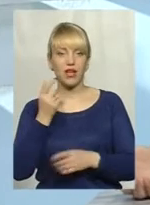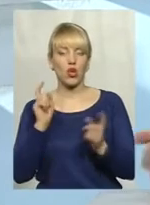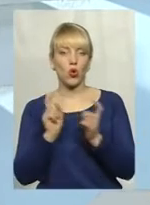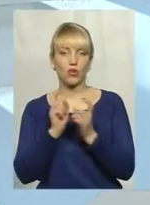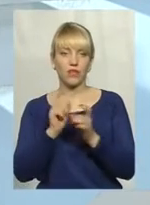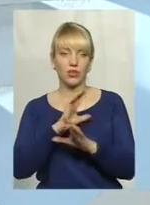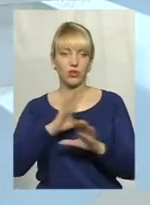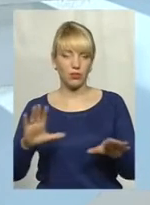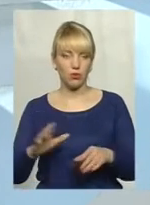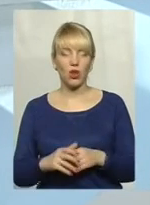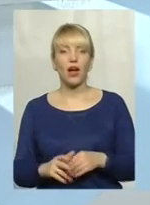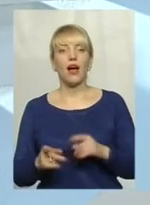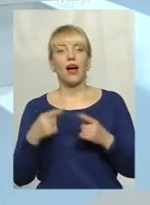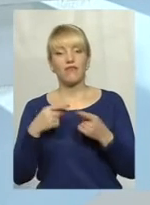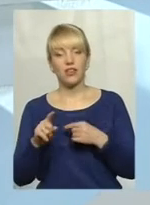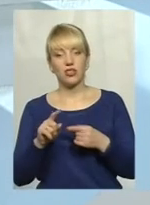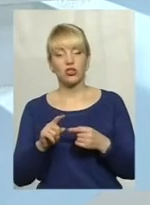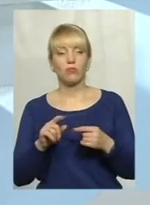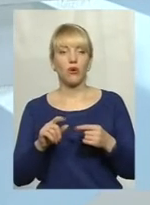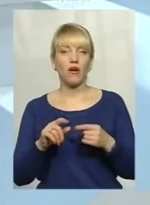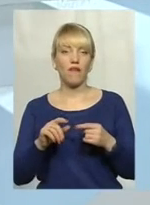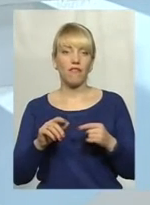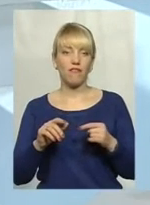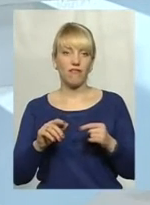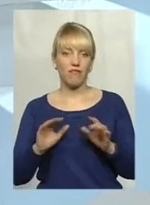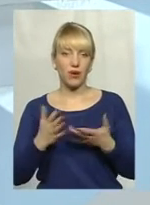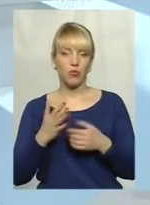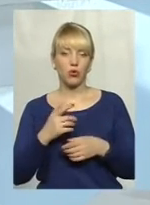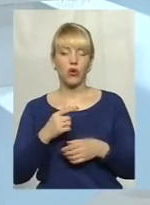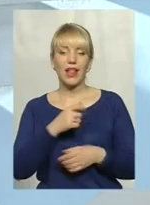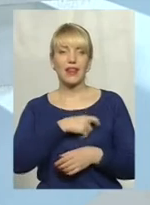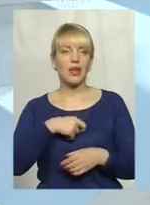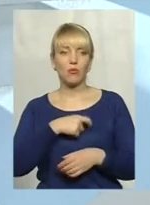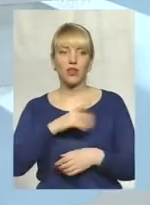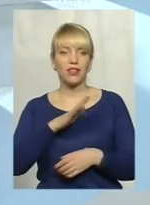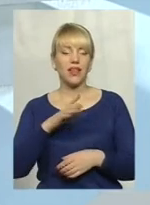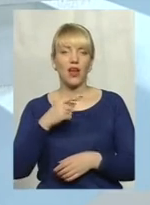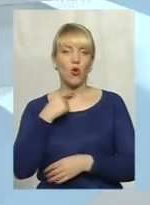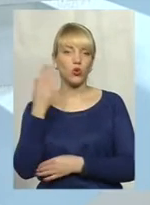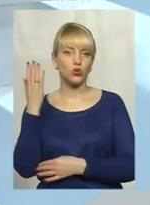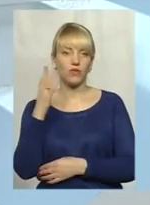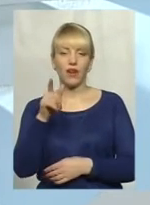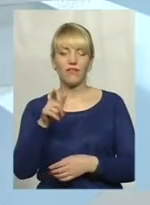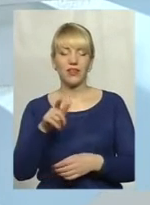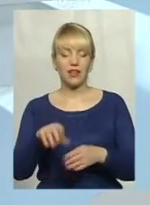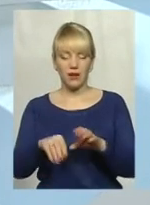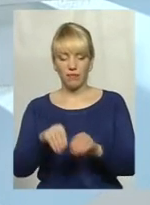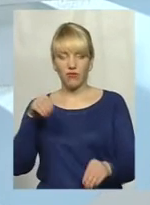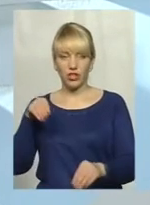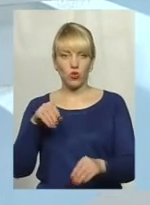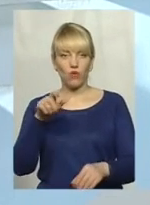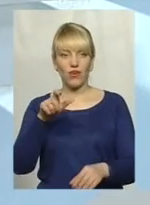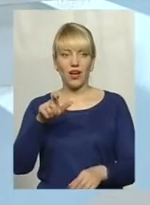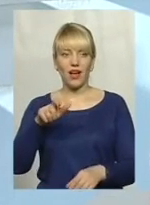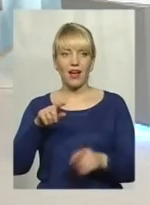насправді немає. В іншому випадку депутат просто не голосував, він ну, витягнув картку і не голосував за питання, тобто ну, він напевно